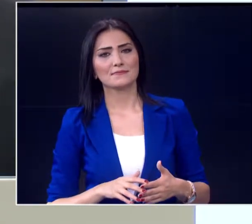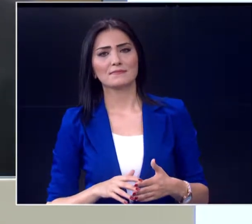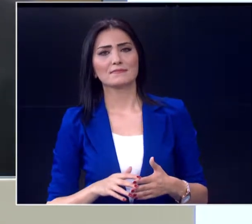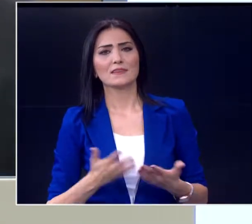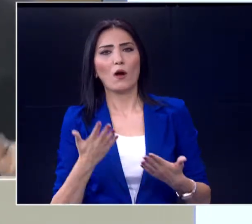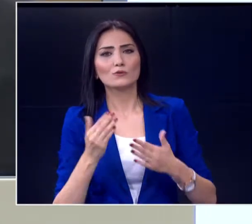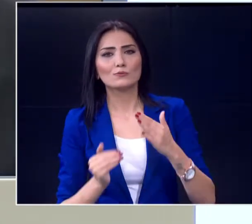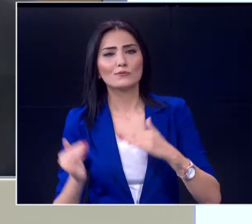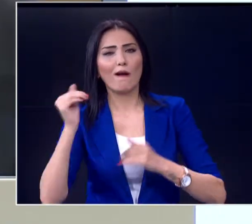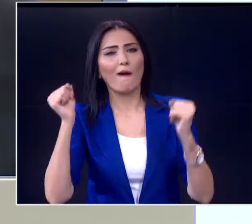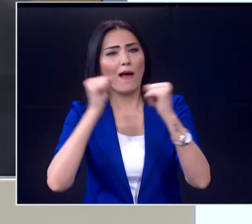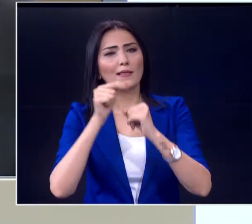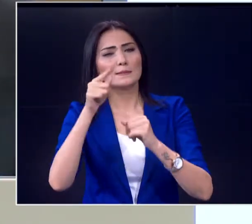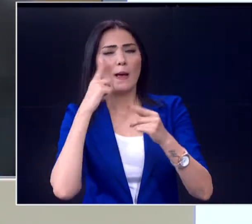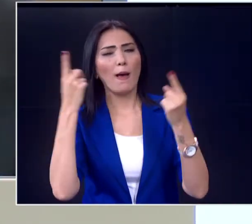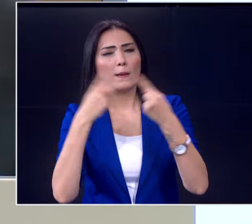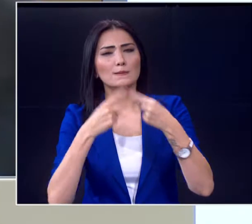Kaç kat siz hesap edin.